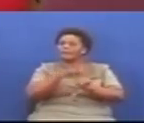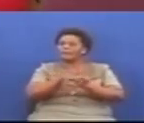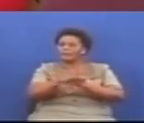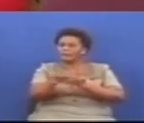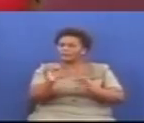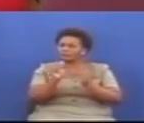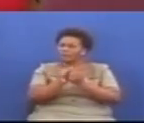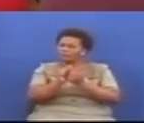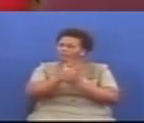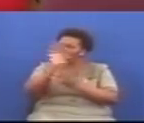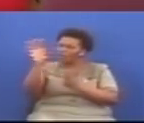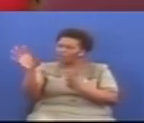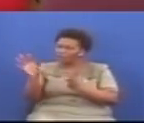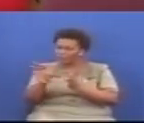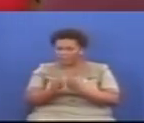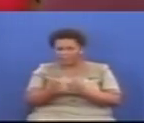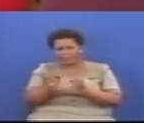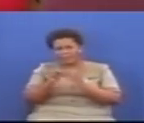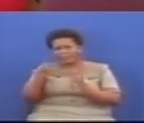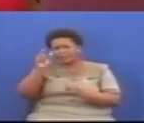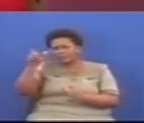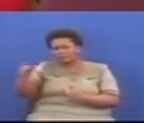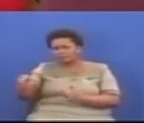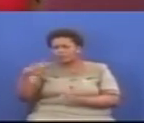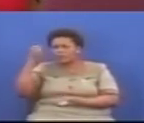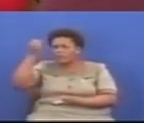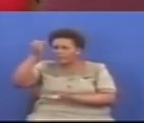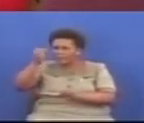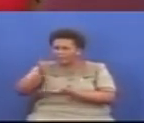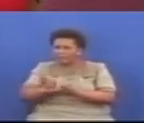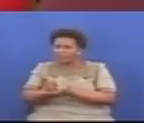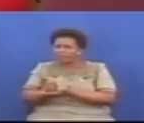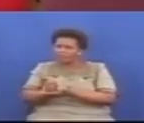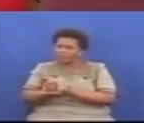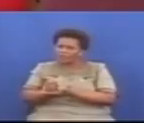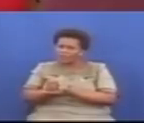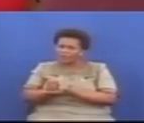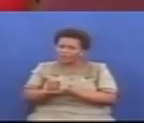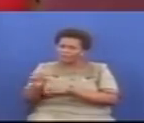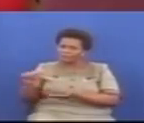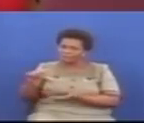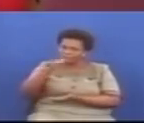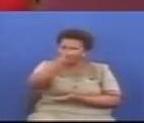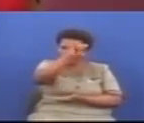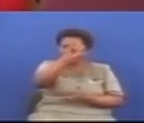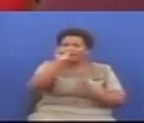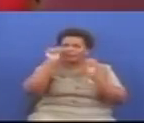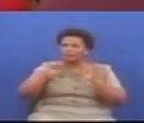yote. Lakini wale ambao wameamua kabisa kwenda, basi itatakiwa pasi ya kusafiria